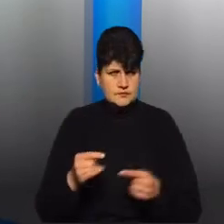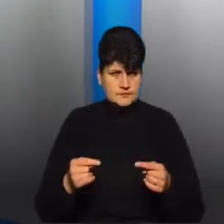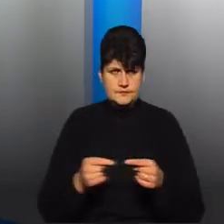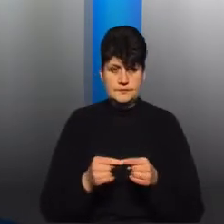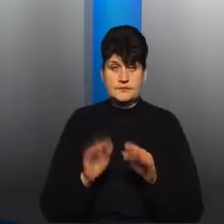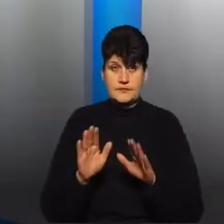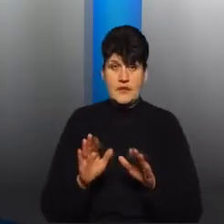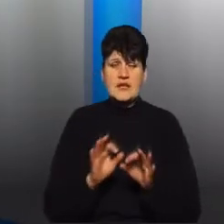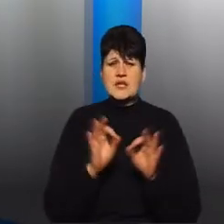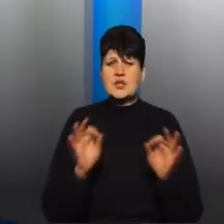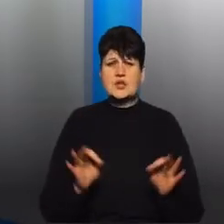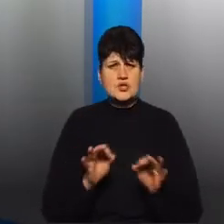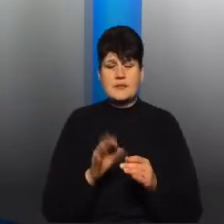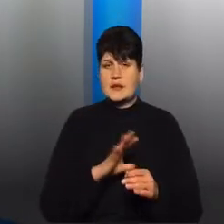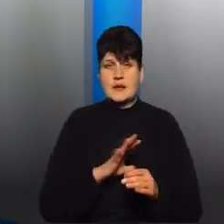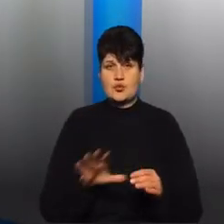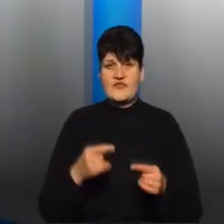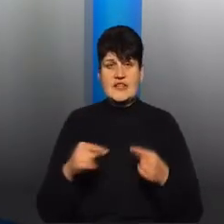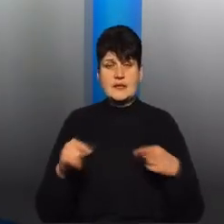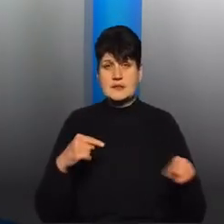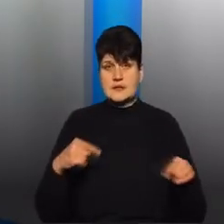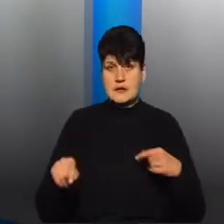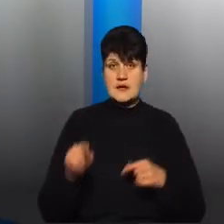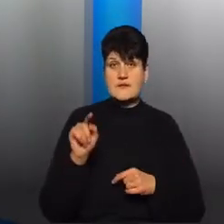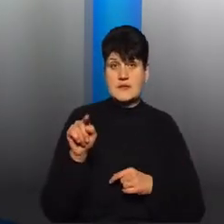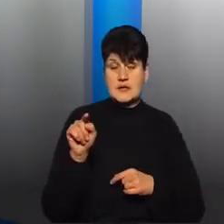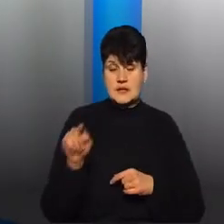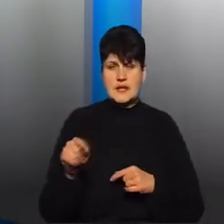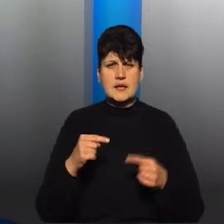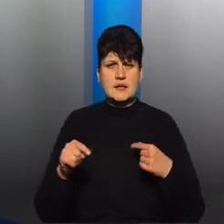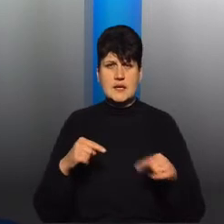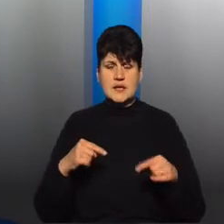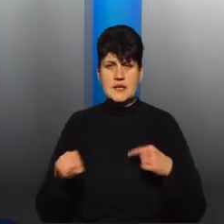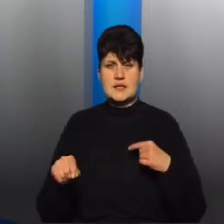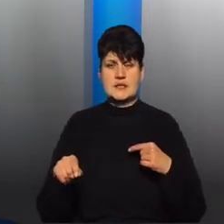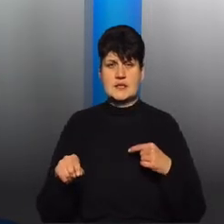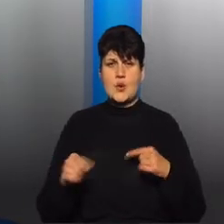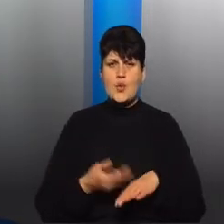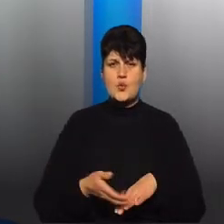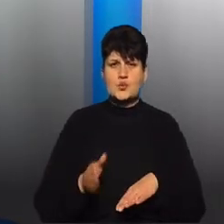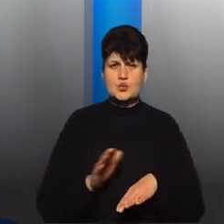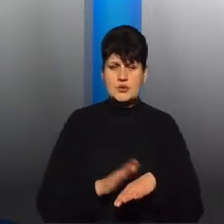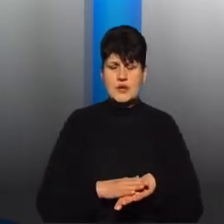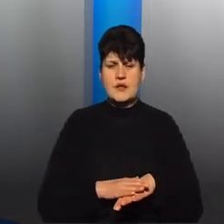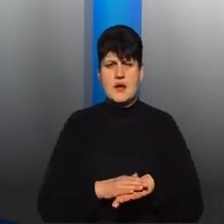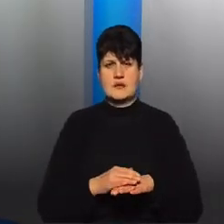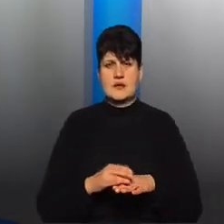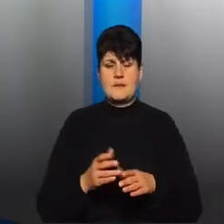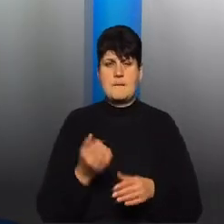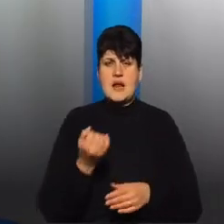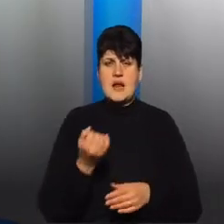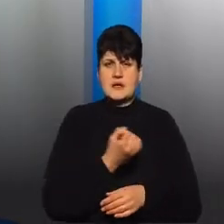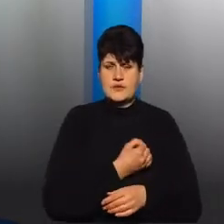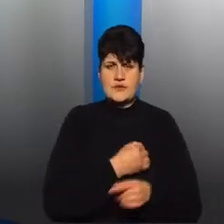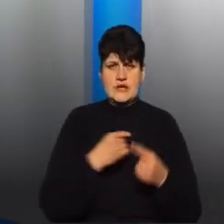будуть відрізнятися від тих різних, це навіть не ускладнення, а побічних дій при вакцинуванні від інших хвороб. І